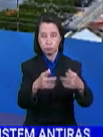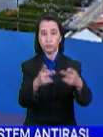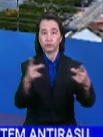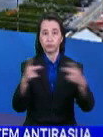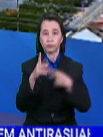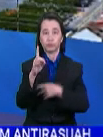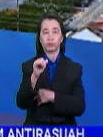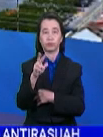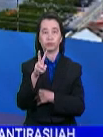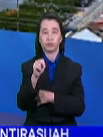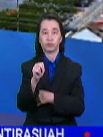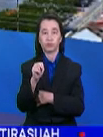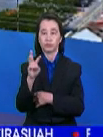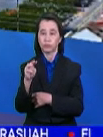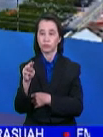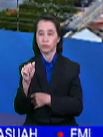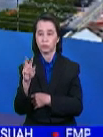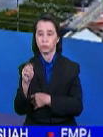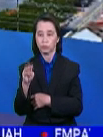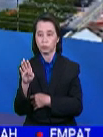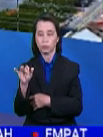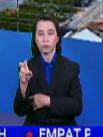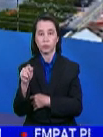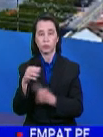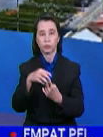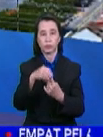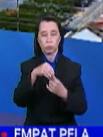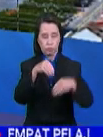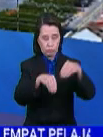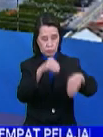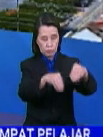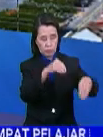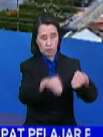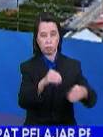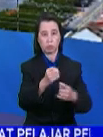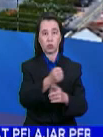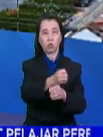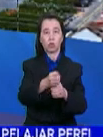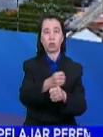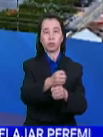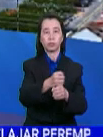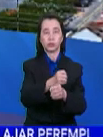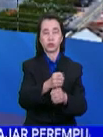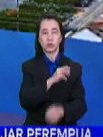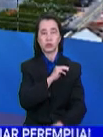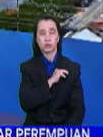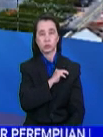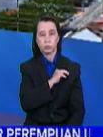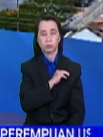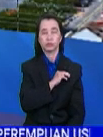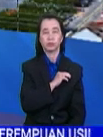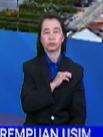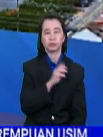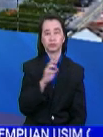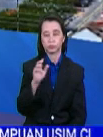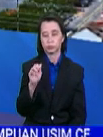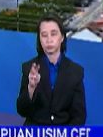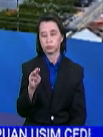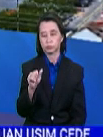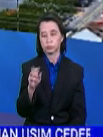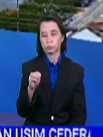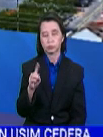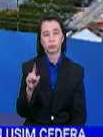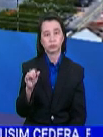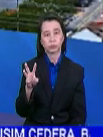kawasan dewan Udah Negeri Den mamboong terutama penanaman kopi menteri muda pengangkutan yang juga ahli dewan undangan Negeri add-on